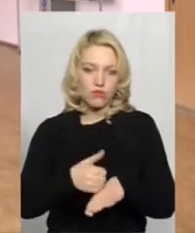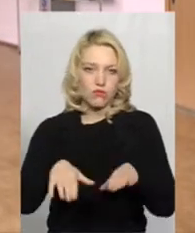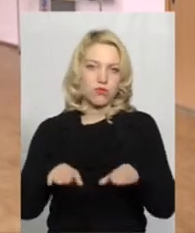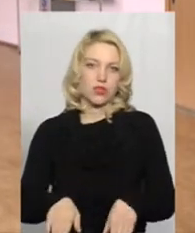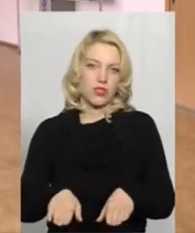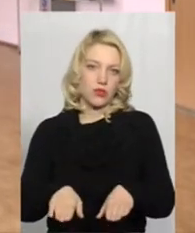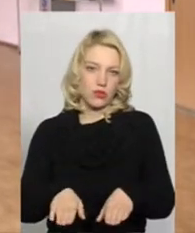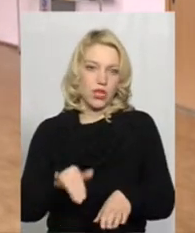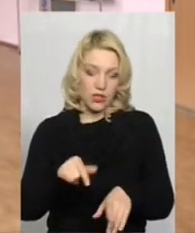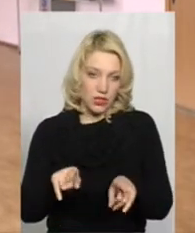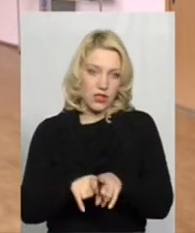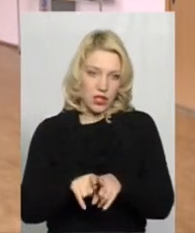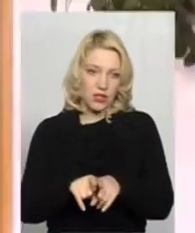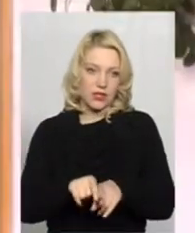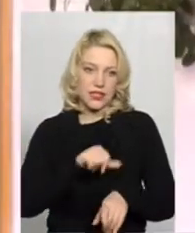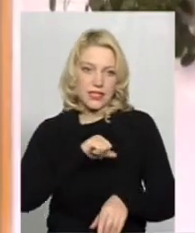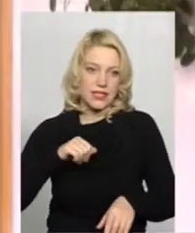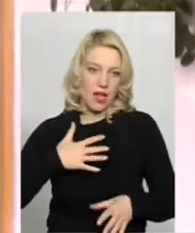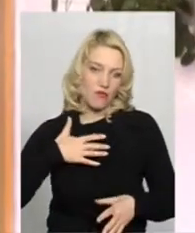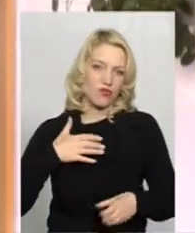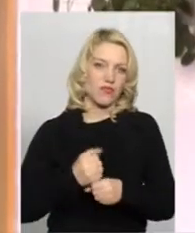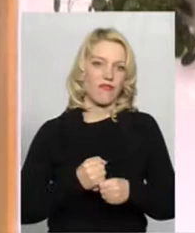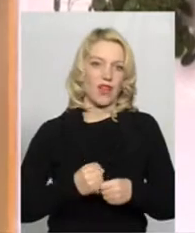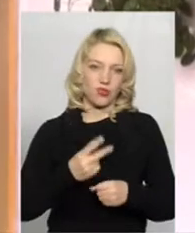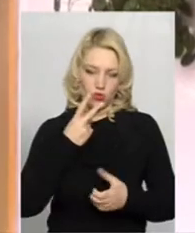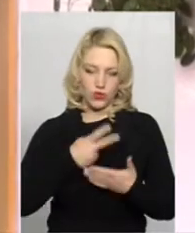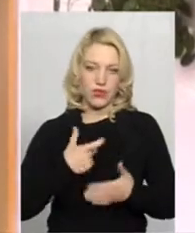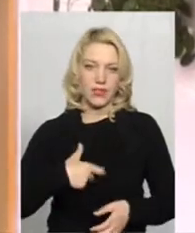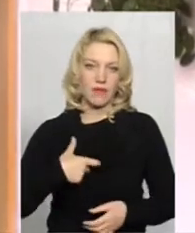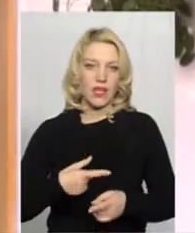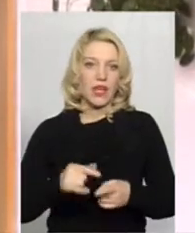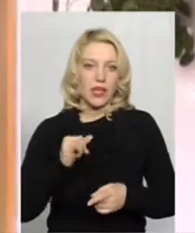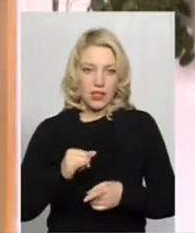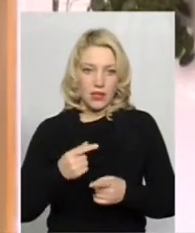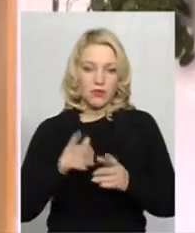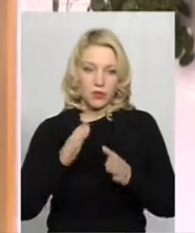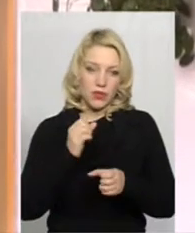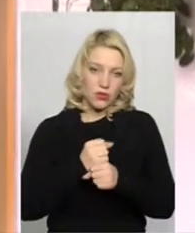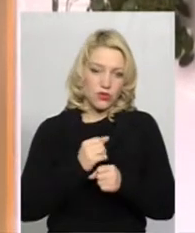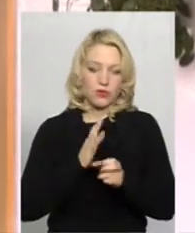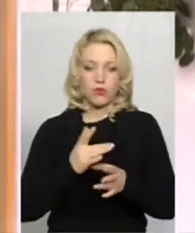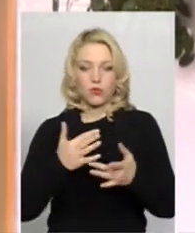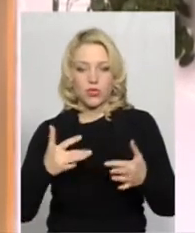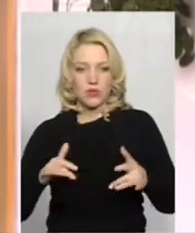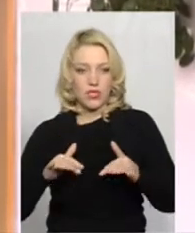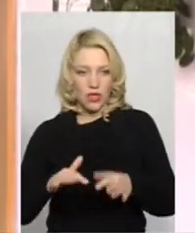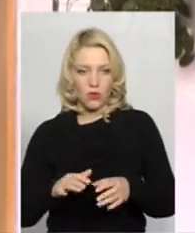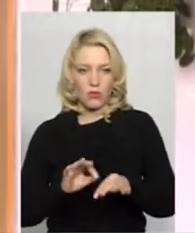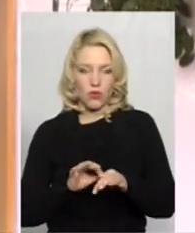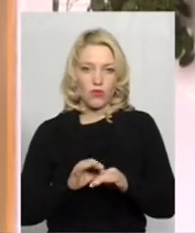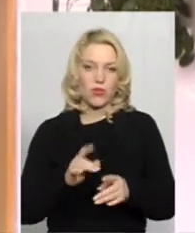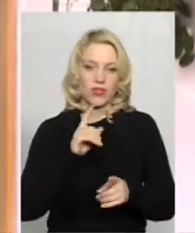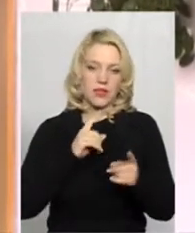і таким чином самостверджується. Будемо спілкуватися, будемо працювати, будуть різноманітні заходи проводитися,